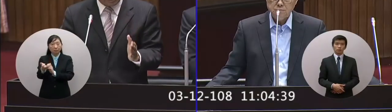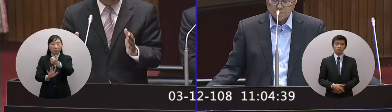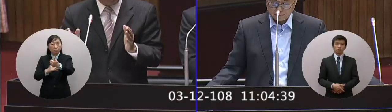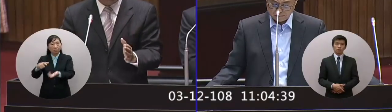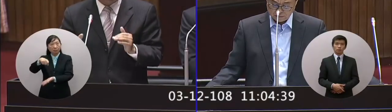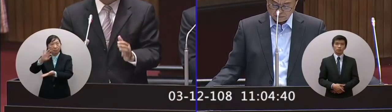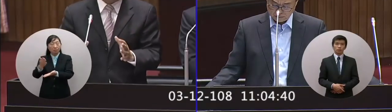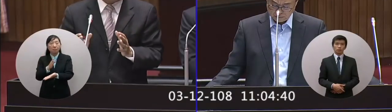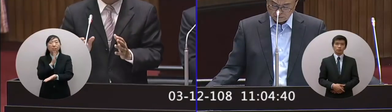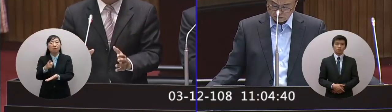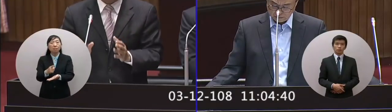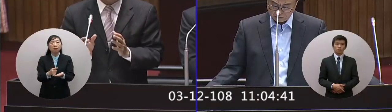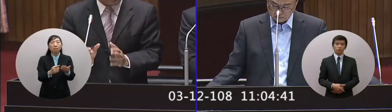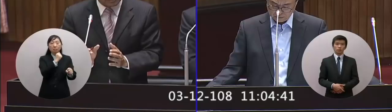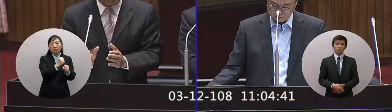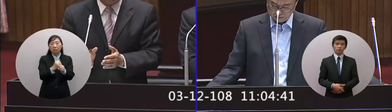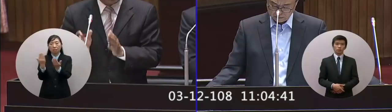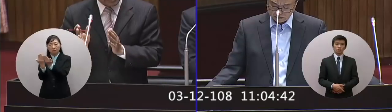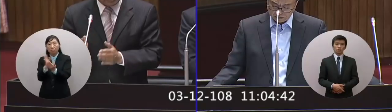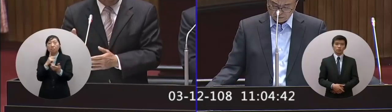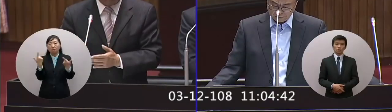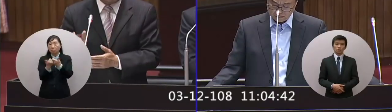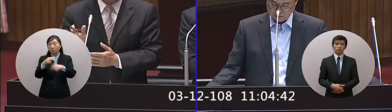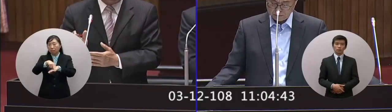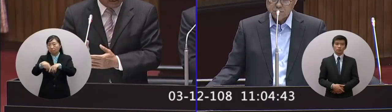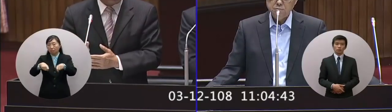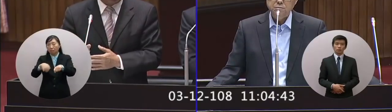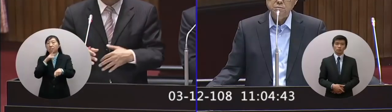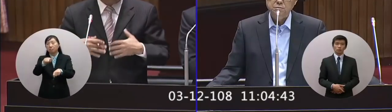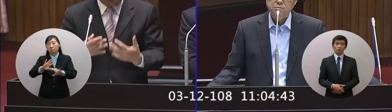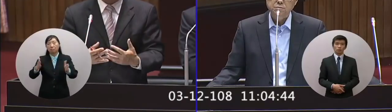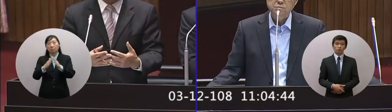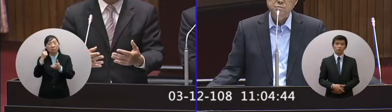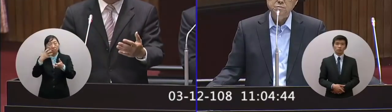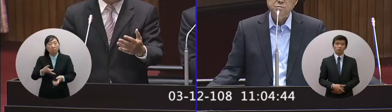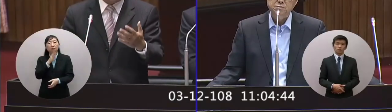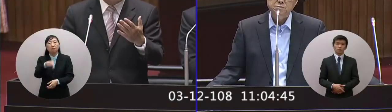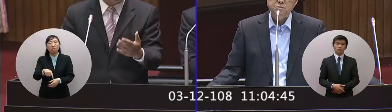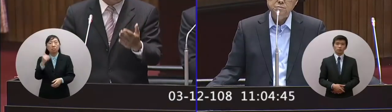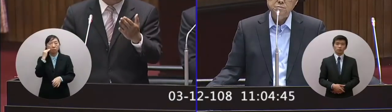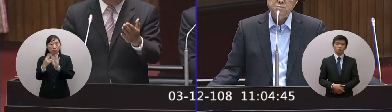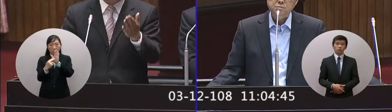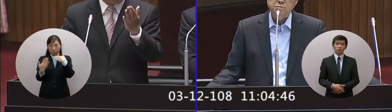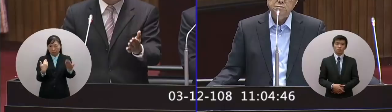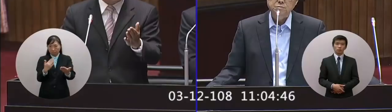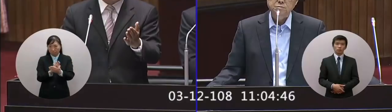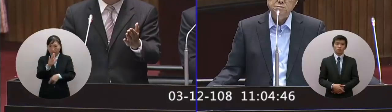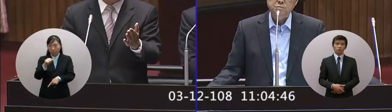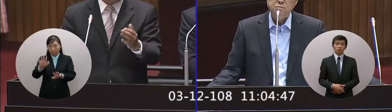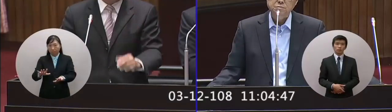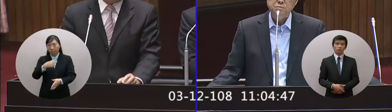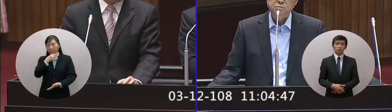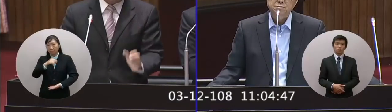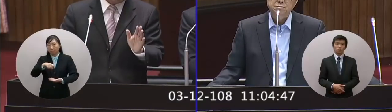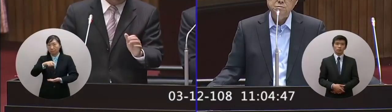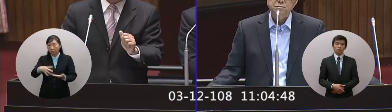的产学合作，这是国家的重要教育政策。那在这个部分呢，厘清之后，我想是有机会把现在委员所担心的这个